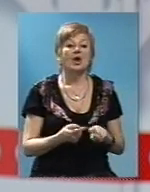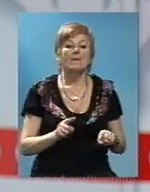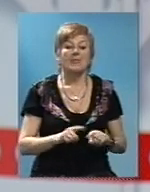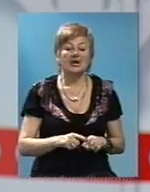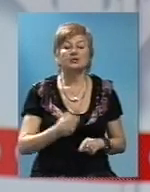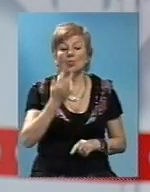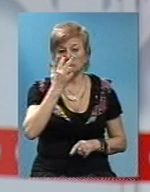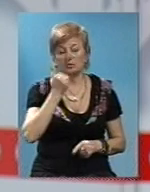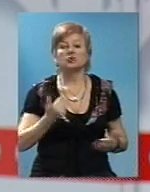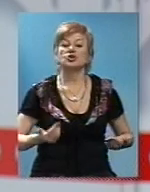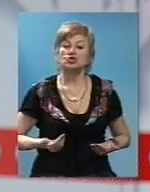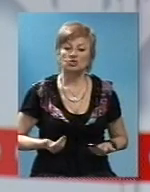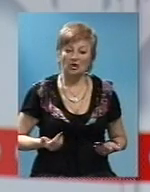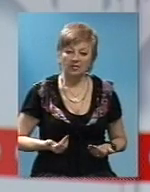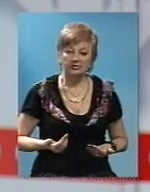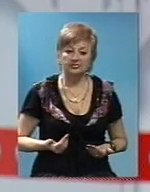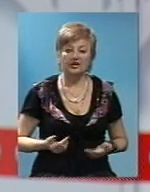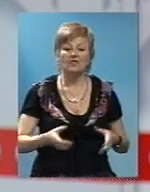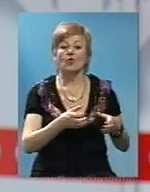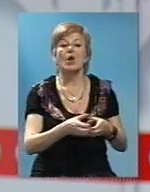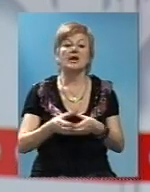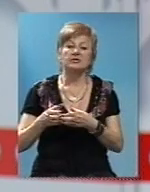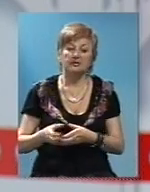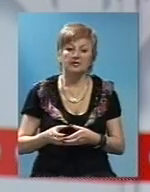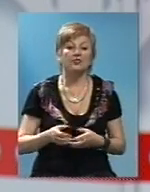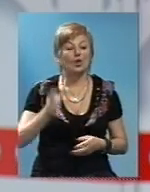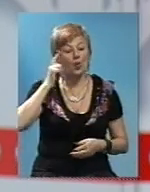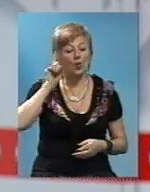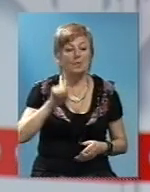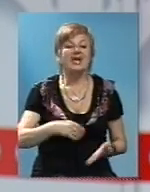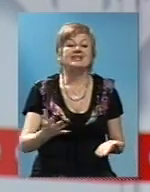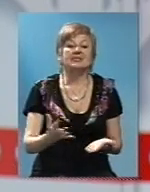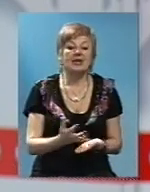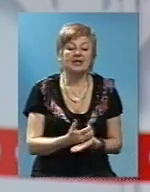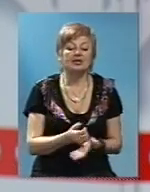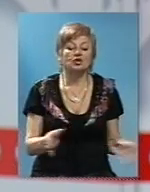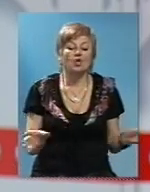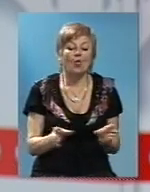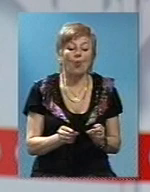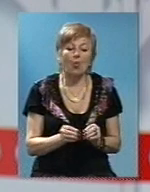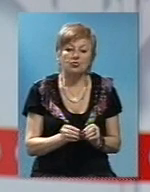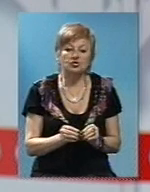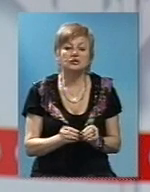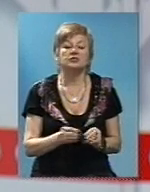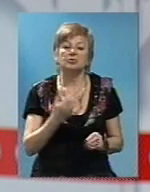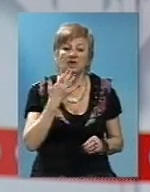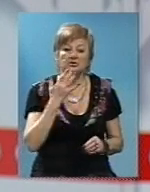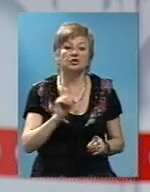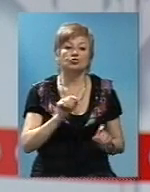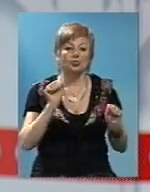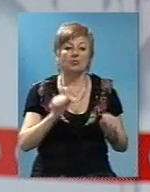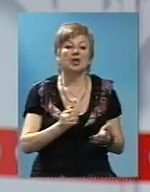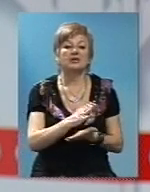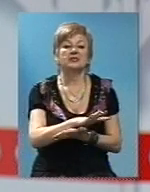життєвих навичок, це, власне, коли ти в колективі, вміти знайти ось той спільний знаменник, який дозволить далі рухатися